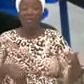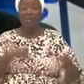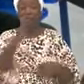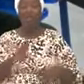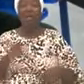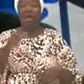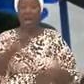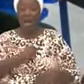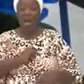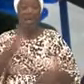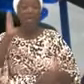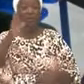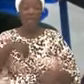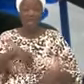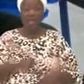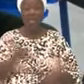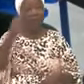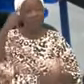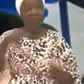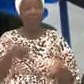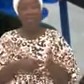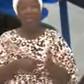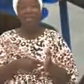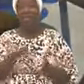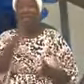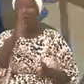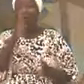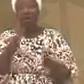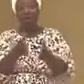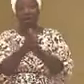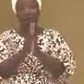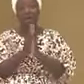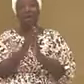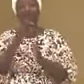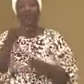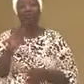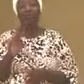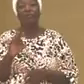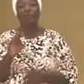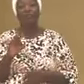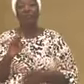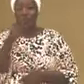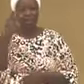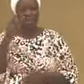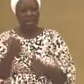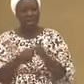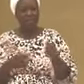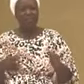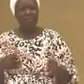voici encore sur quoi je me laisse réfléchir vous voyez toute promesse